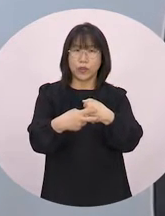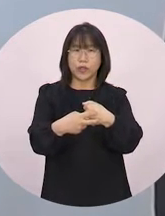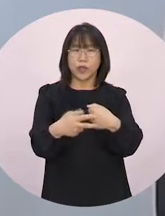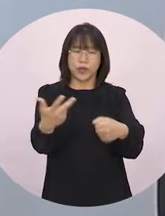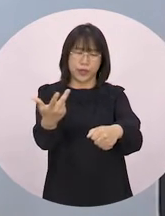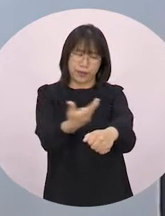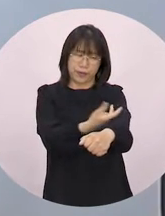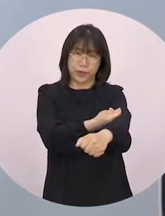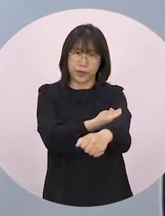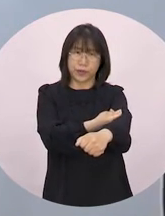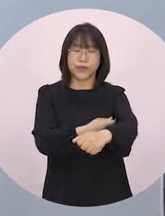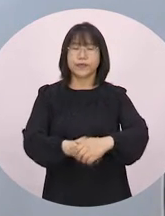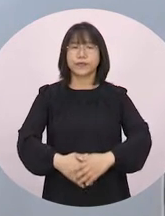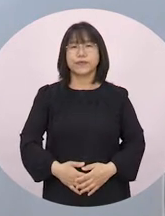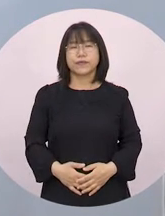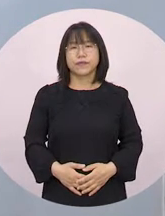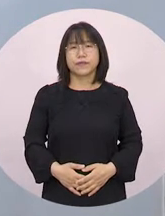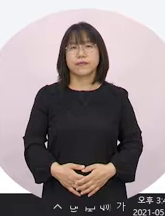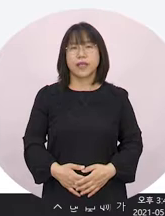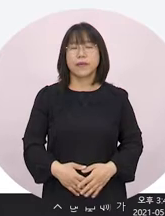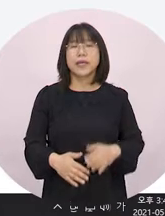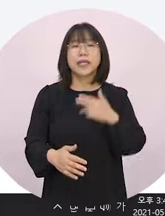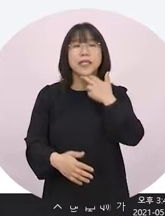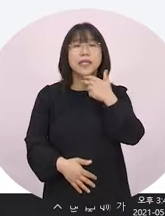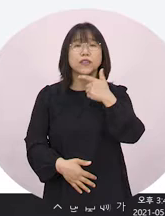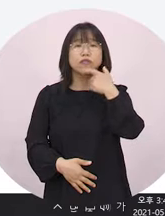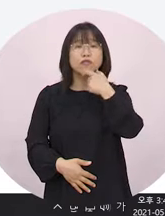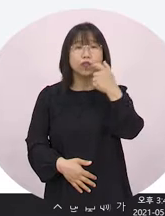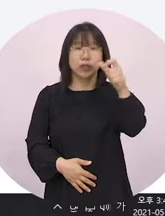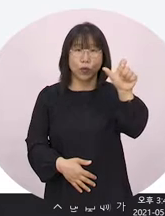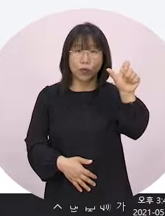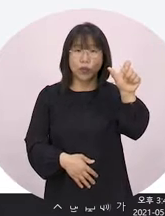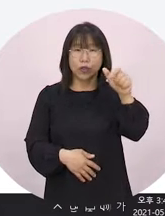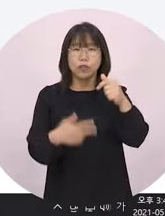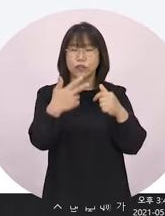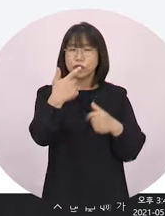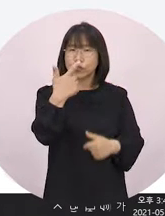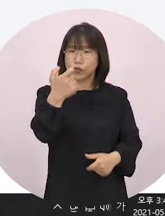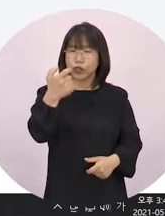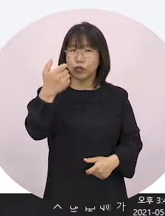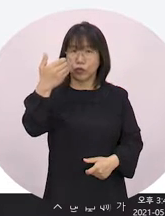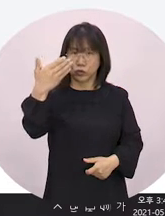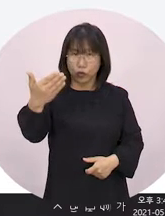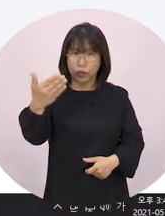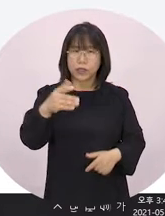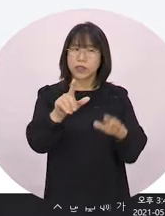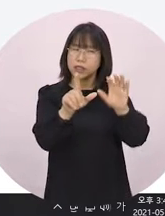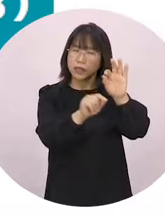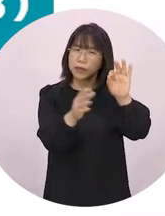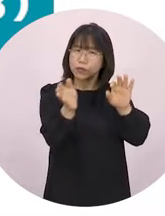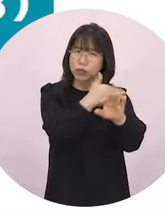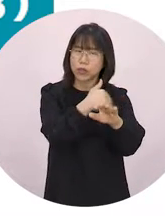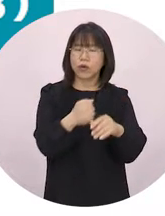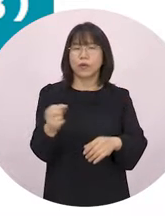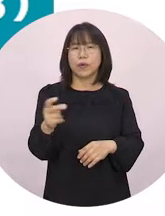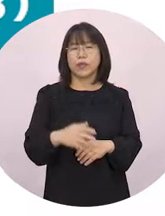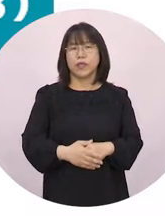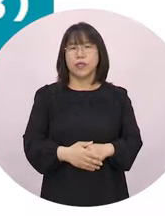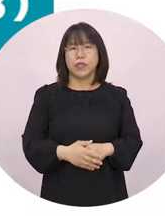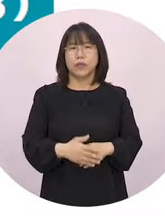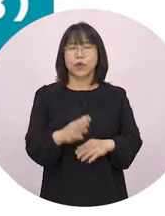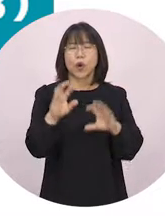그 가동해서 예방접종이 이루어집니다. 이에 따라 65세에서 69세는 10일부터